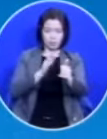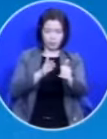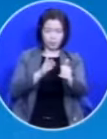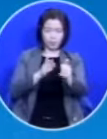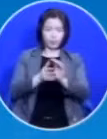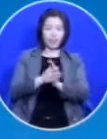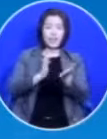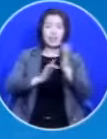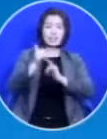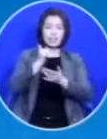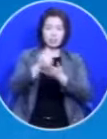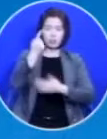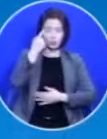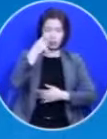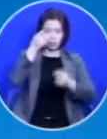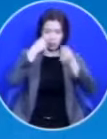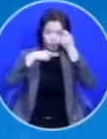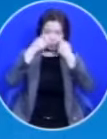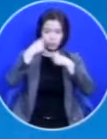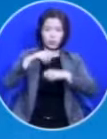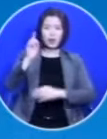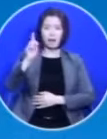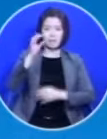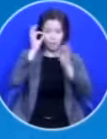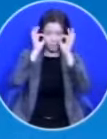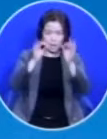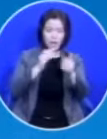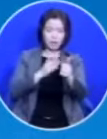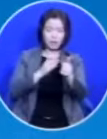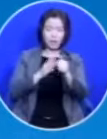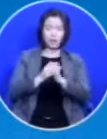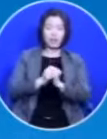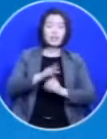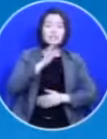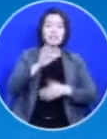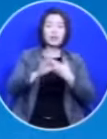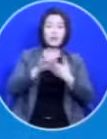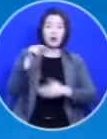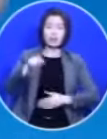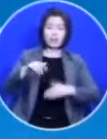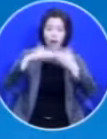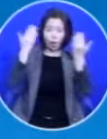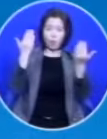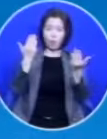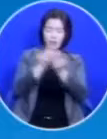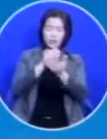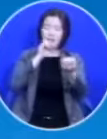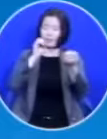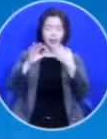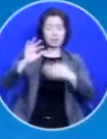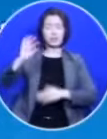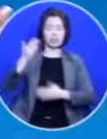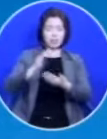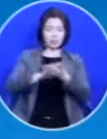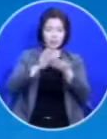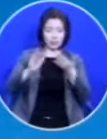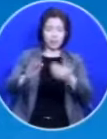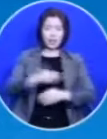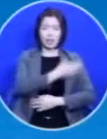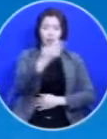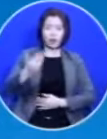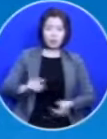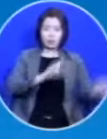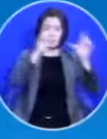예수님의 눈에 눈물을 한번 보세요 그러면 그게 완전한 답이 되어 버립니다 여러분의